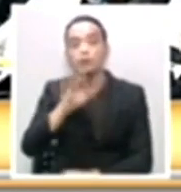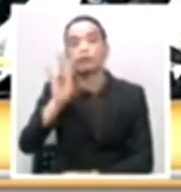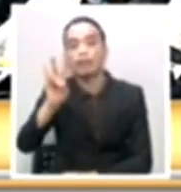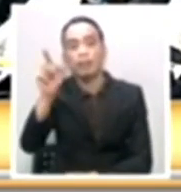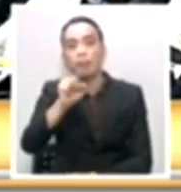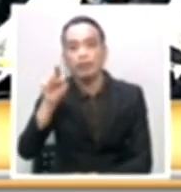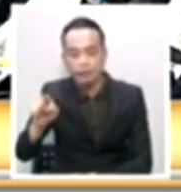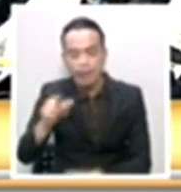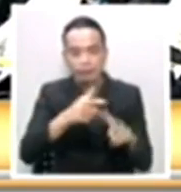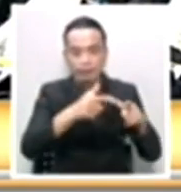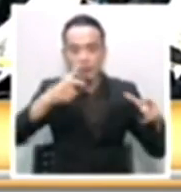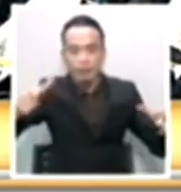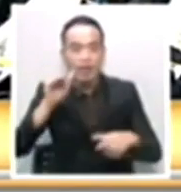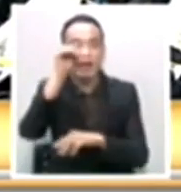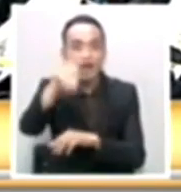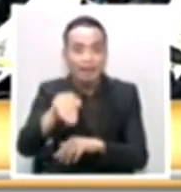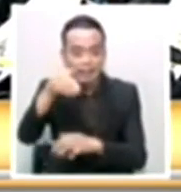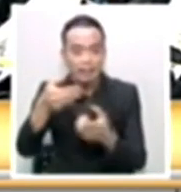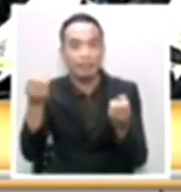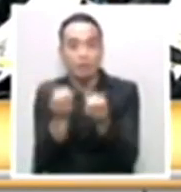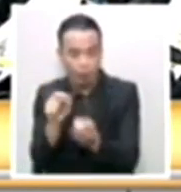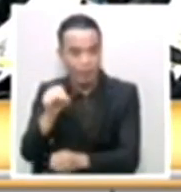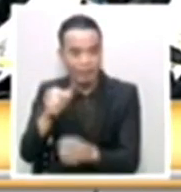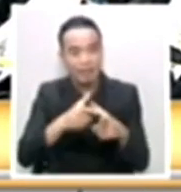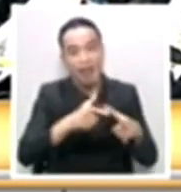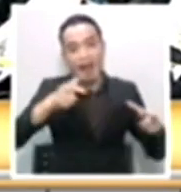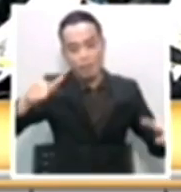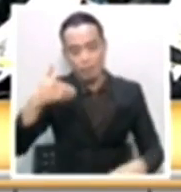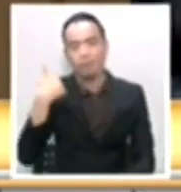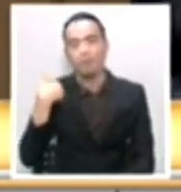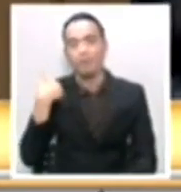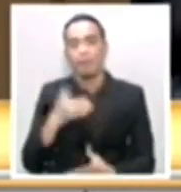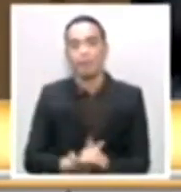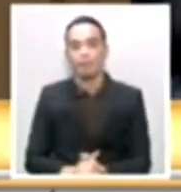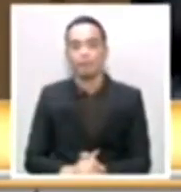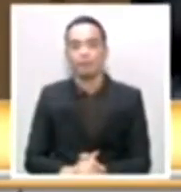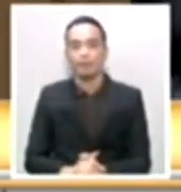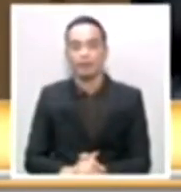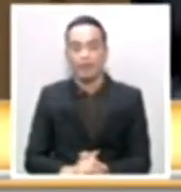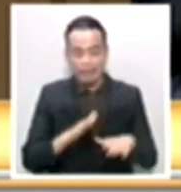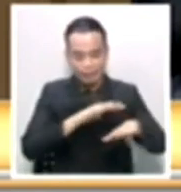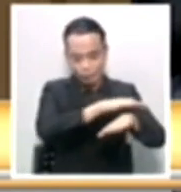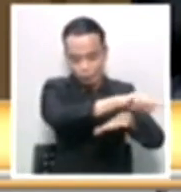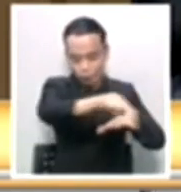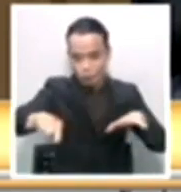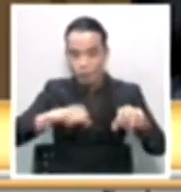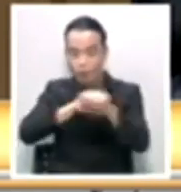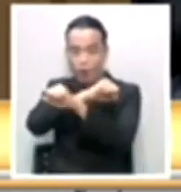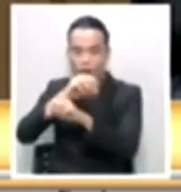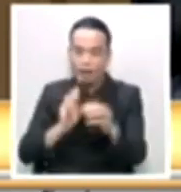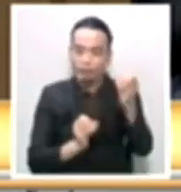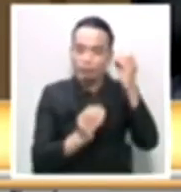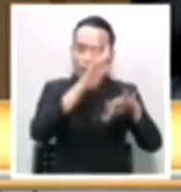3.37% นะครับของพื้นที่เกษตรที่รับผลกระทบพื้นที่อนุรักษ์ธรรมชาติสิ่งแวดล้อม